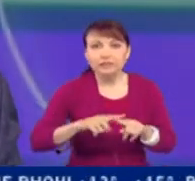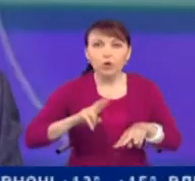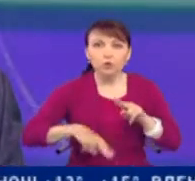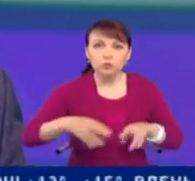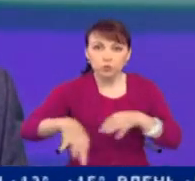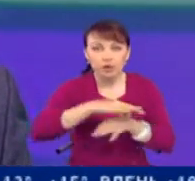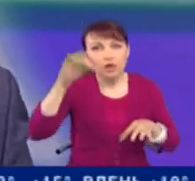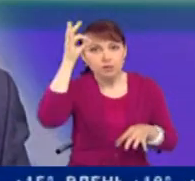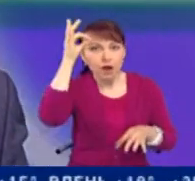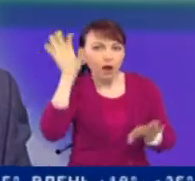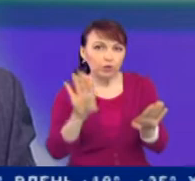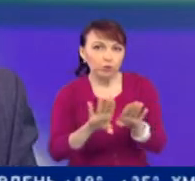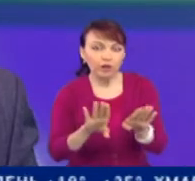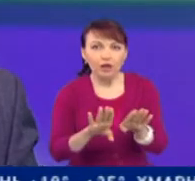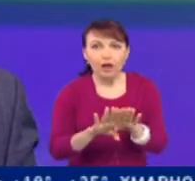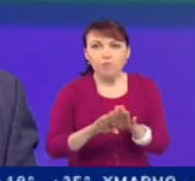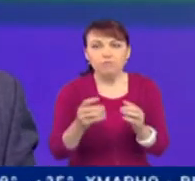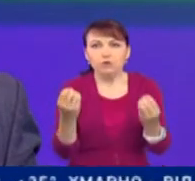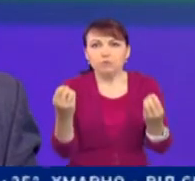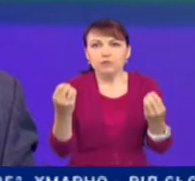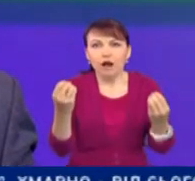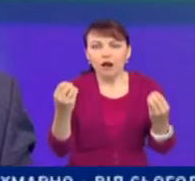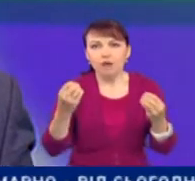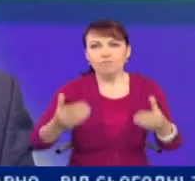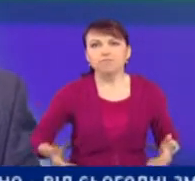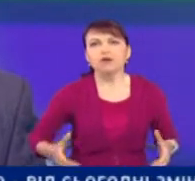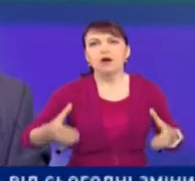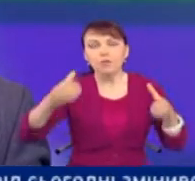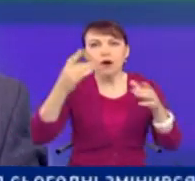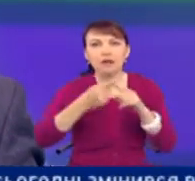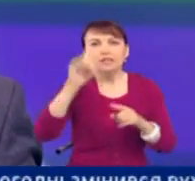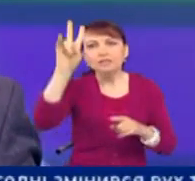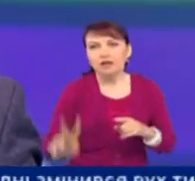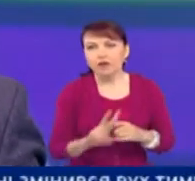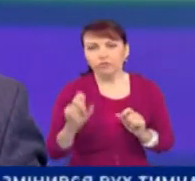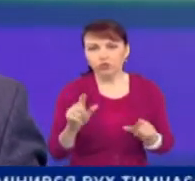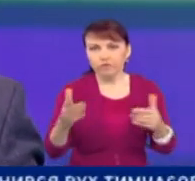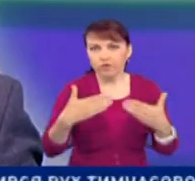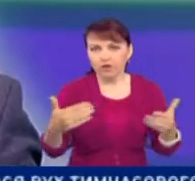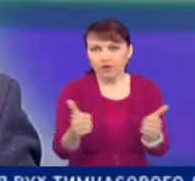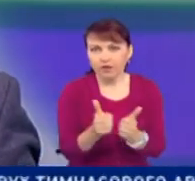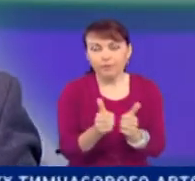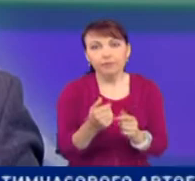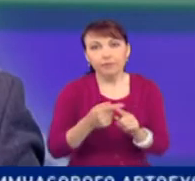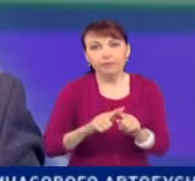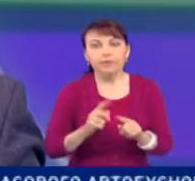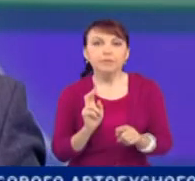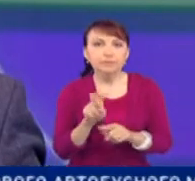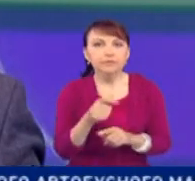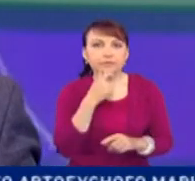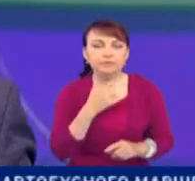вона нагадувала монументальну браму з церквою на кшталт Золотих воріт. В археологічній експедиції побував Арман Лазарян.